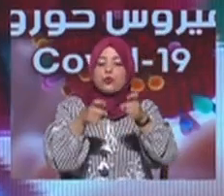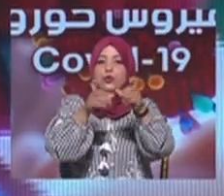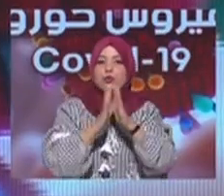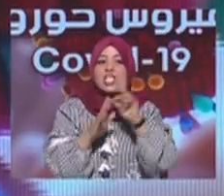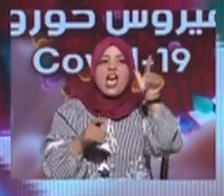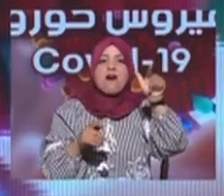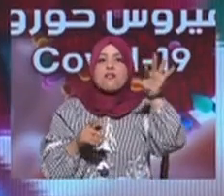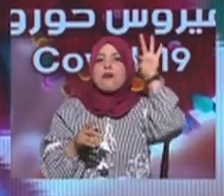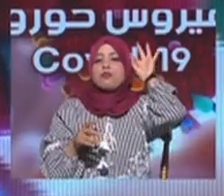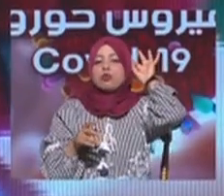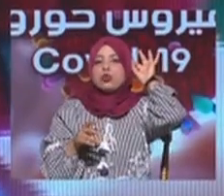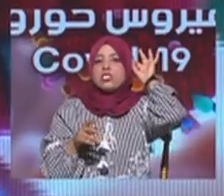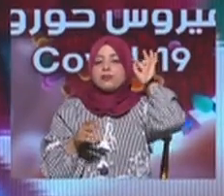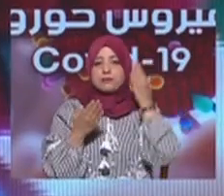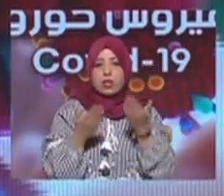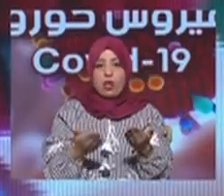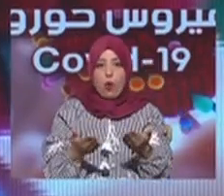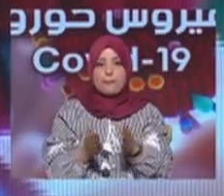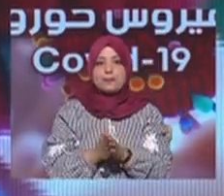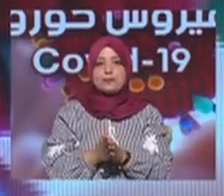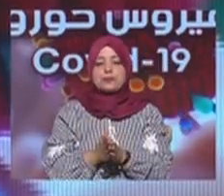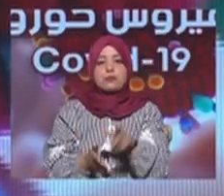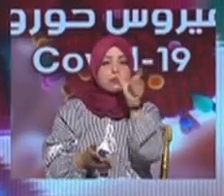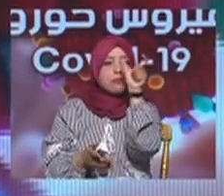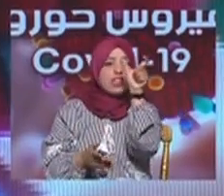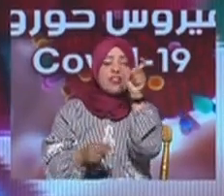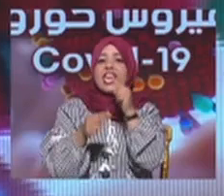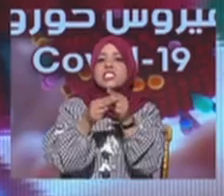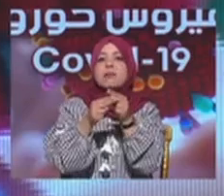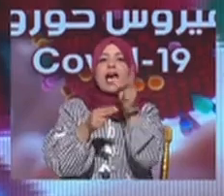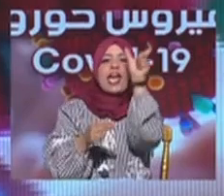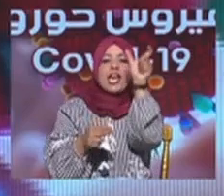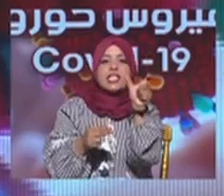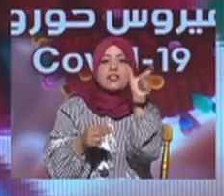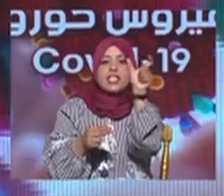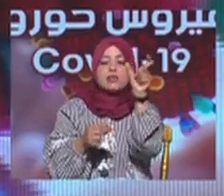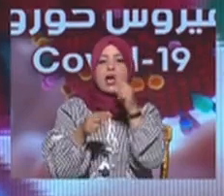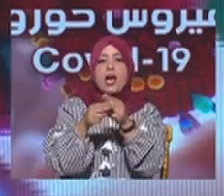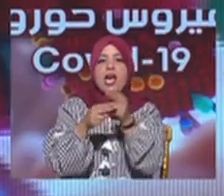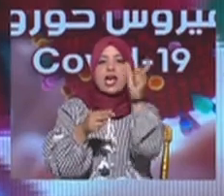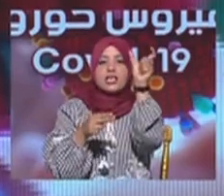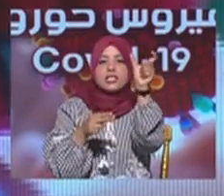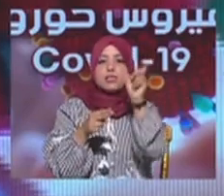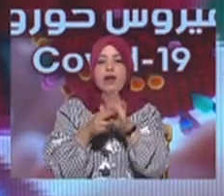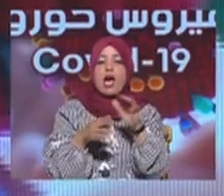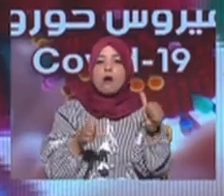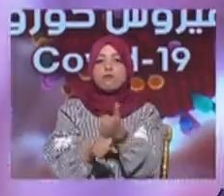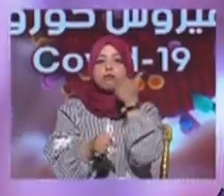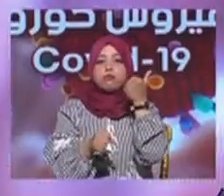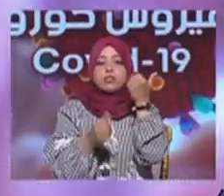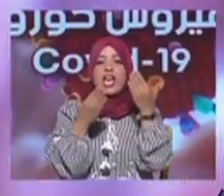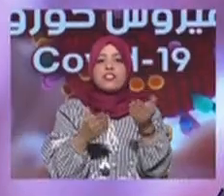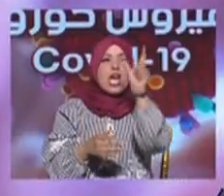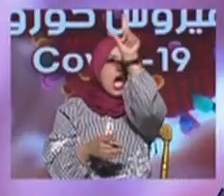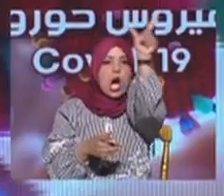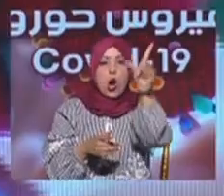في تونس، مقيمين بتونس، دونك هذه اسمها لي زانفيكسيون المحليه بالعربي الافقيه نتاعنا،